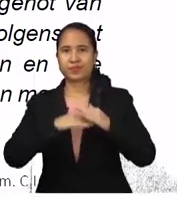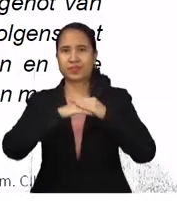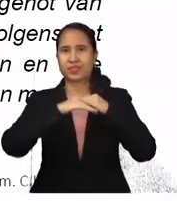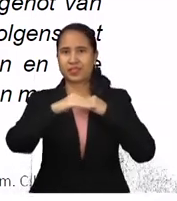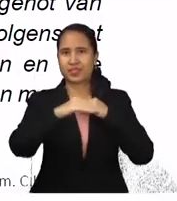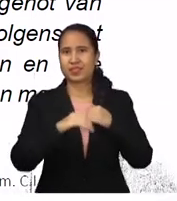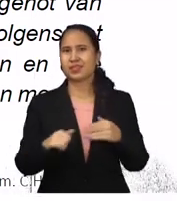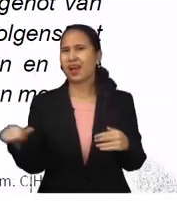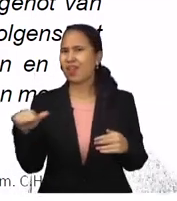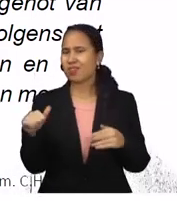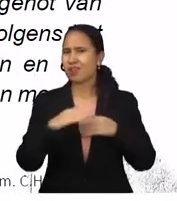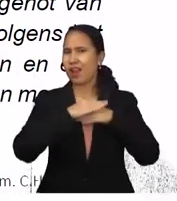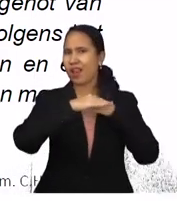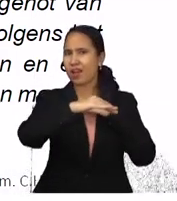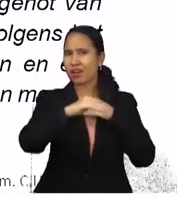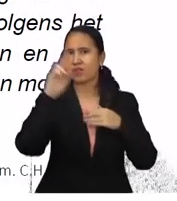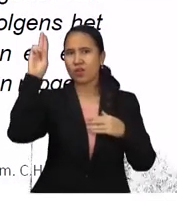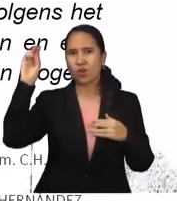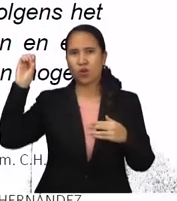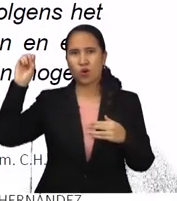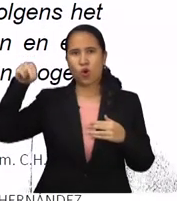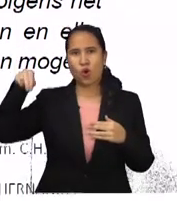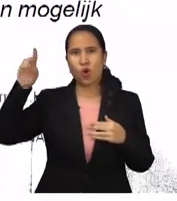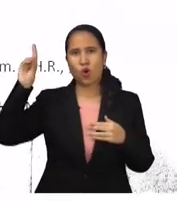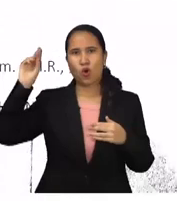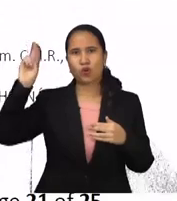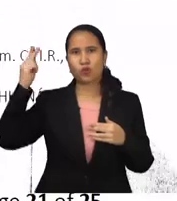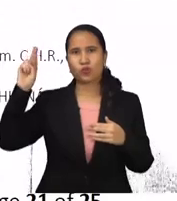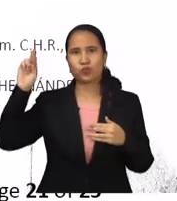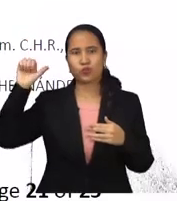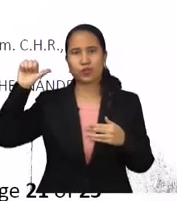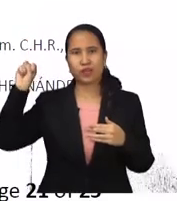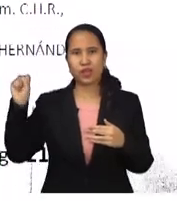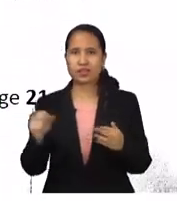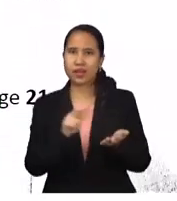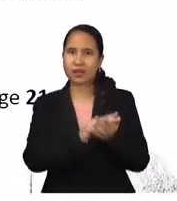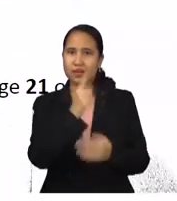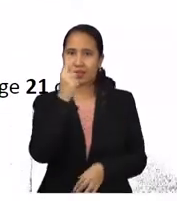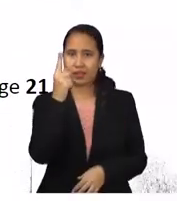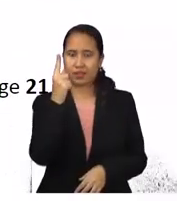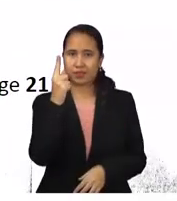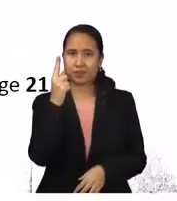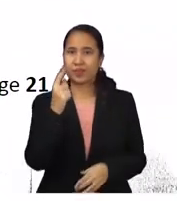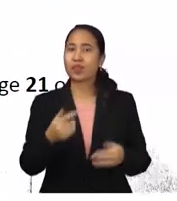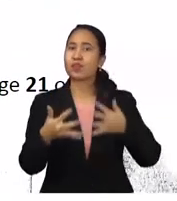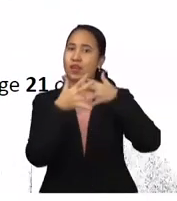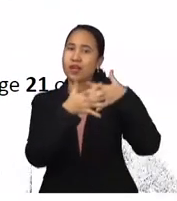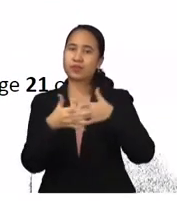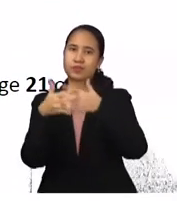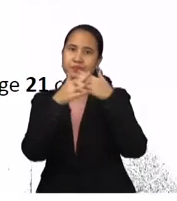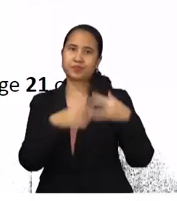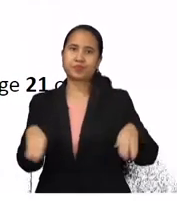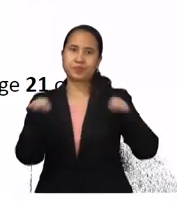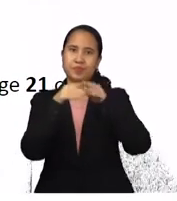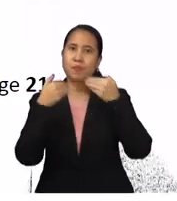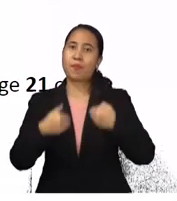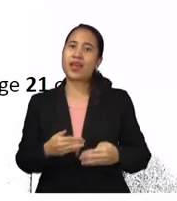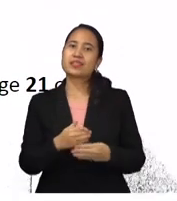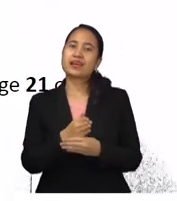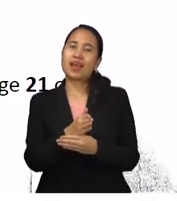versus Honduras heeft dit Hof ten aanzien van artikel 1 van het Amerikaanse Verdrag van de Rechten van de